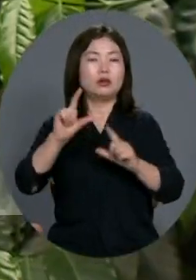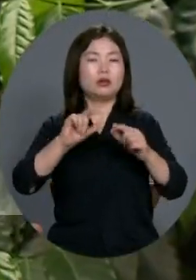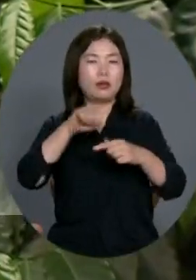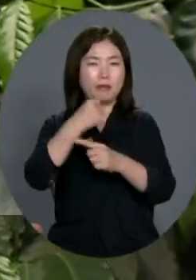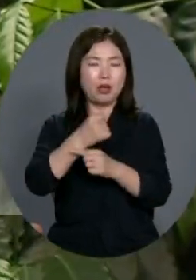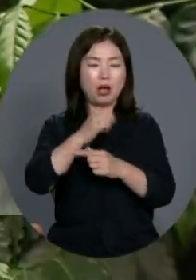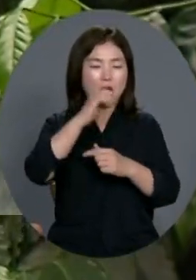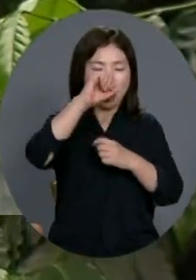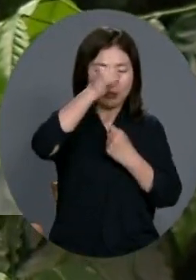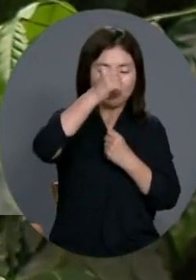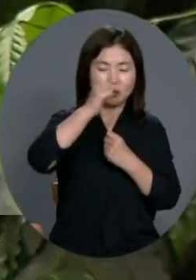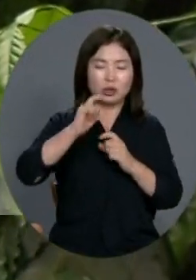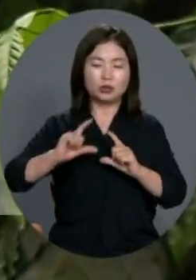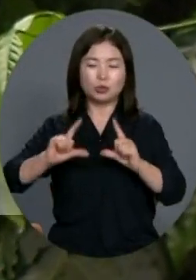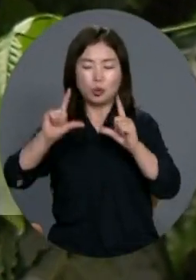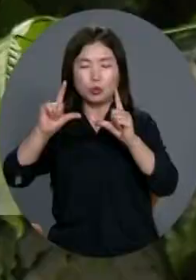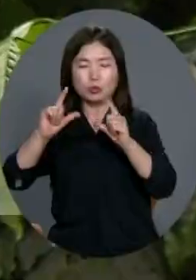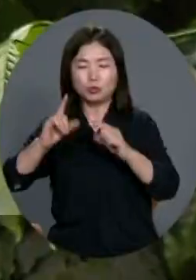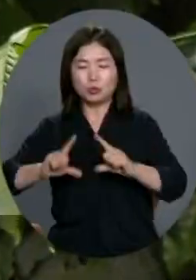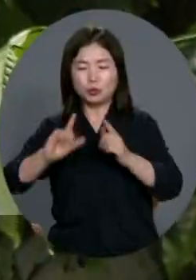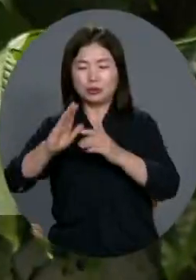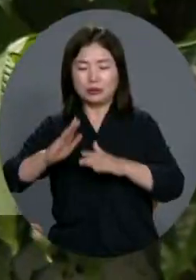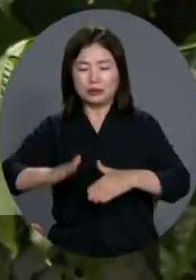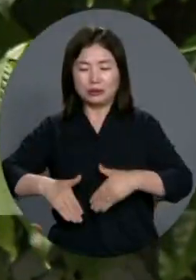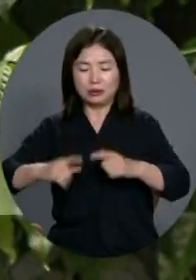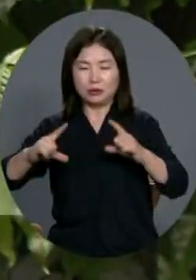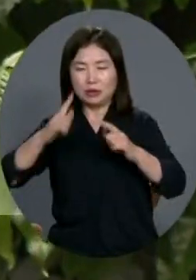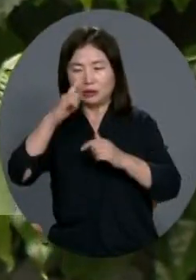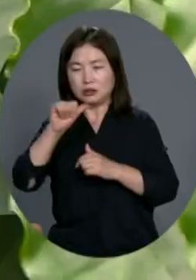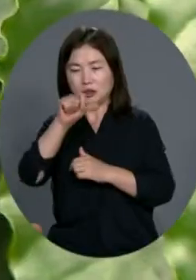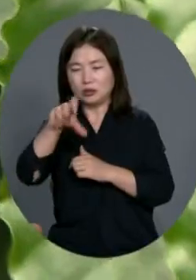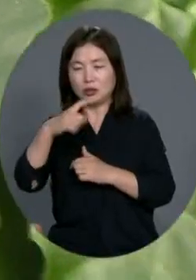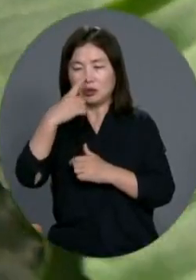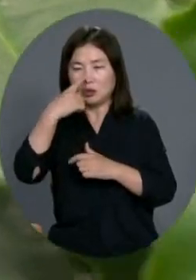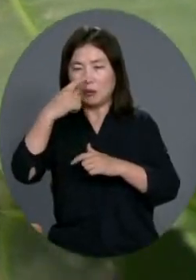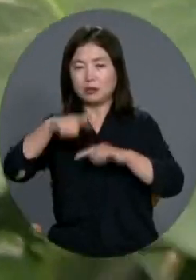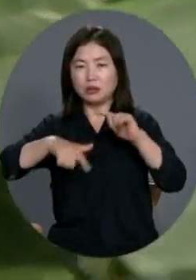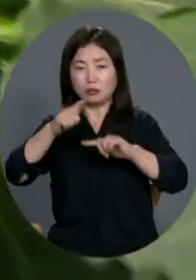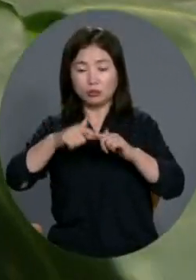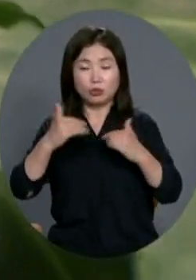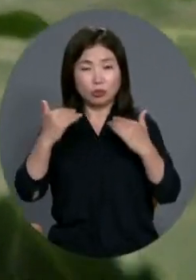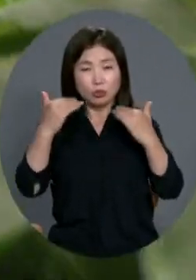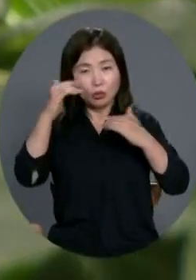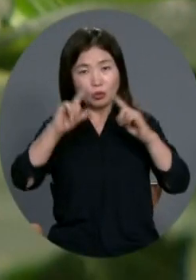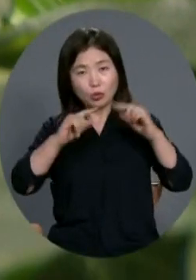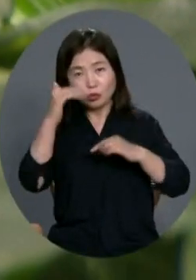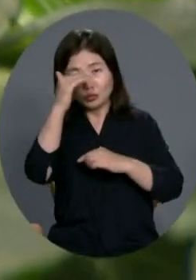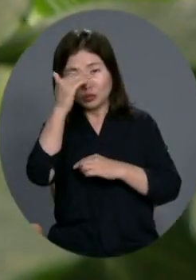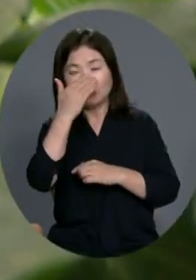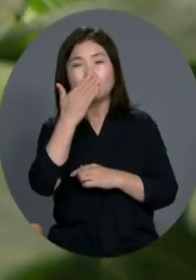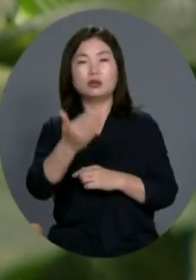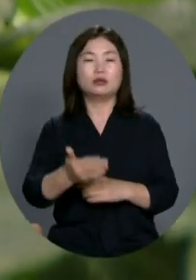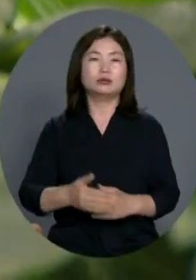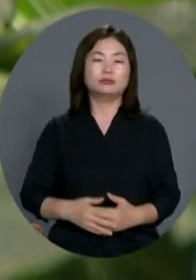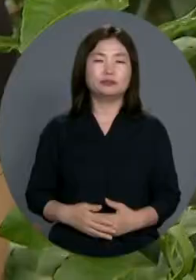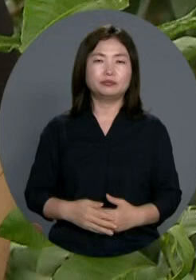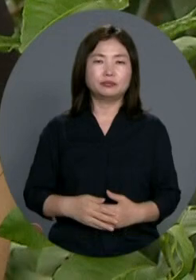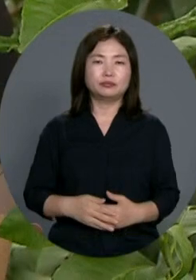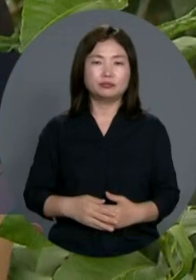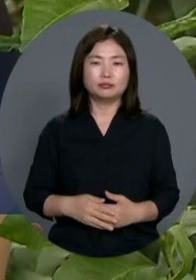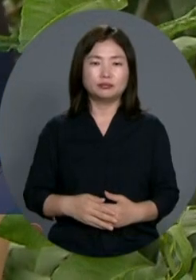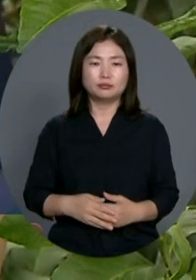아프리카나 동남아시아에서나 볼 수 있는 커피나무를 통해 원두의 생장 과정도 관찰할 수 있습니다.